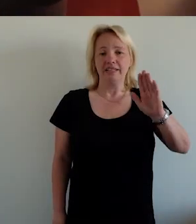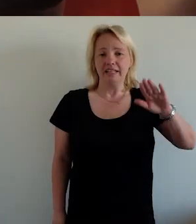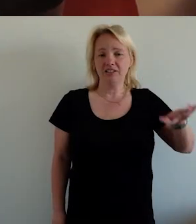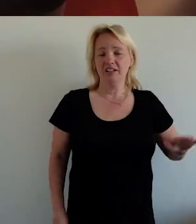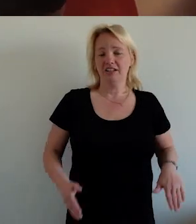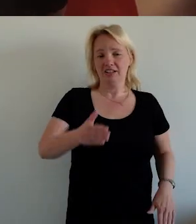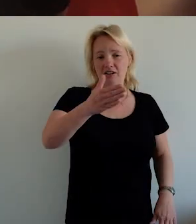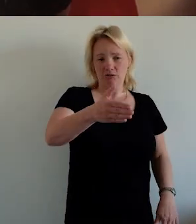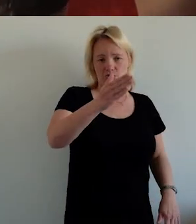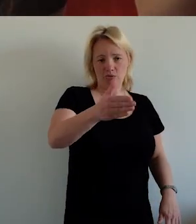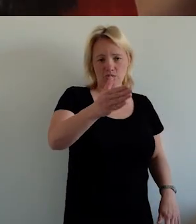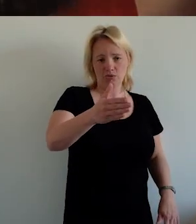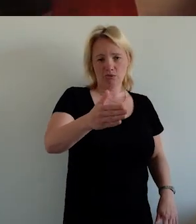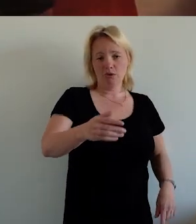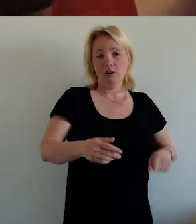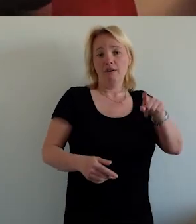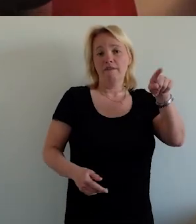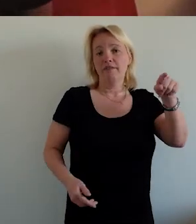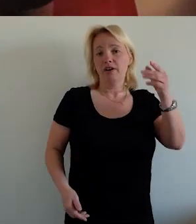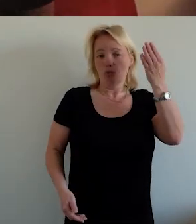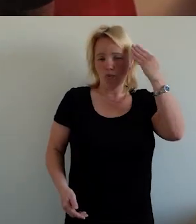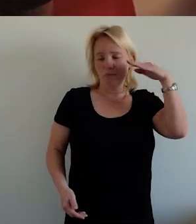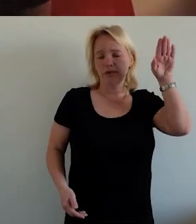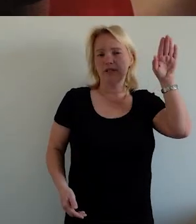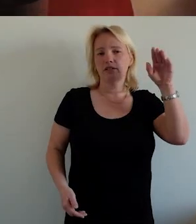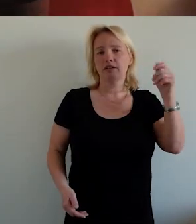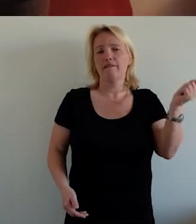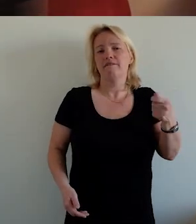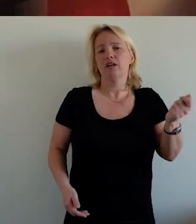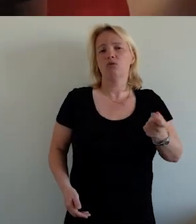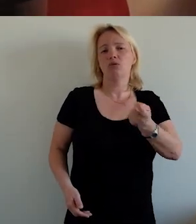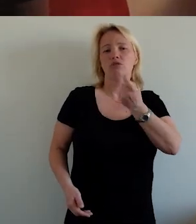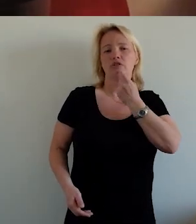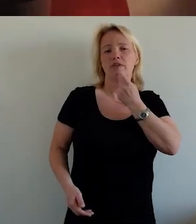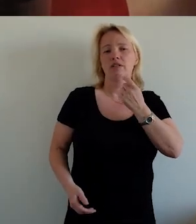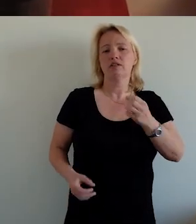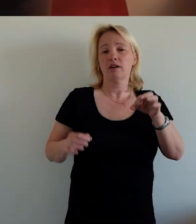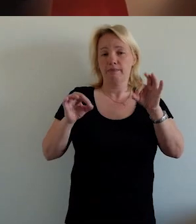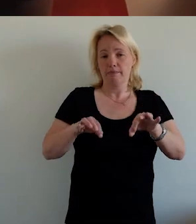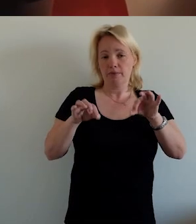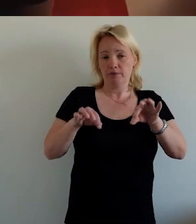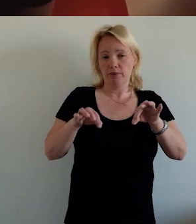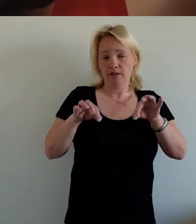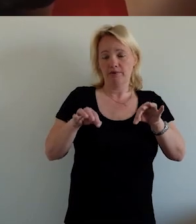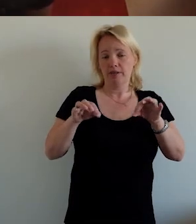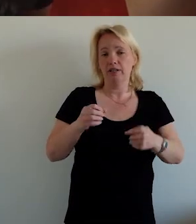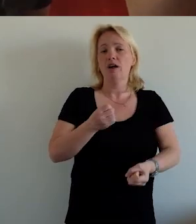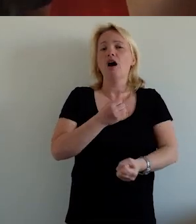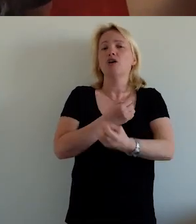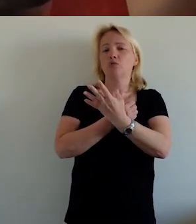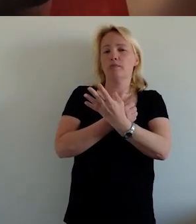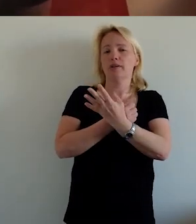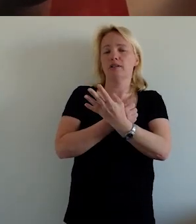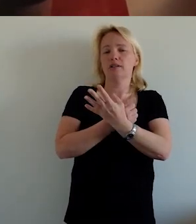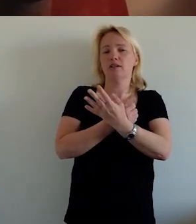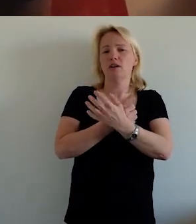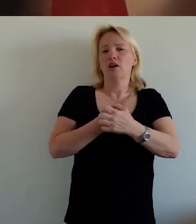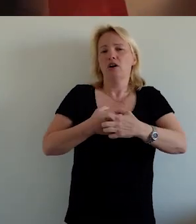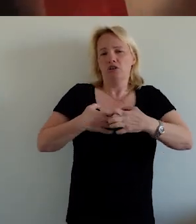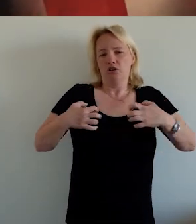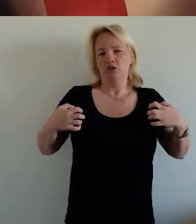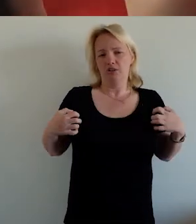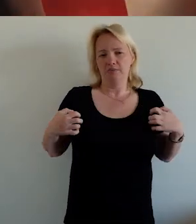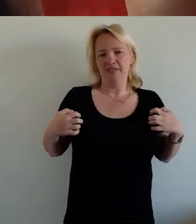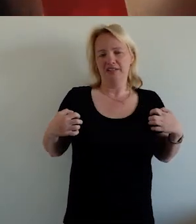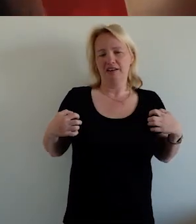Děcka, gratuluju! Právě jste se naučili udělat velikonoční vajíčka. Budu se na vás moc těšit ve škole